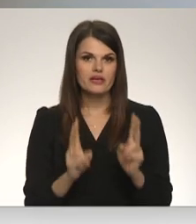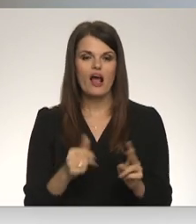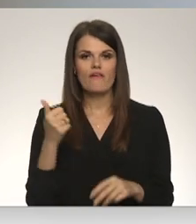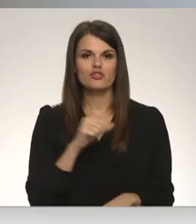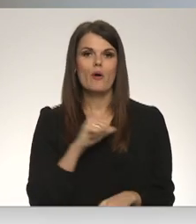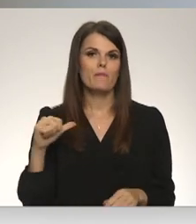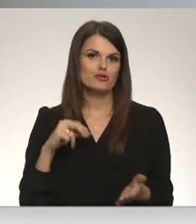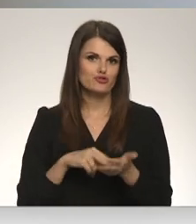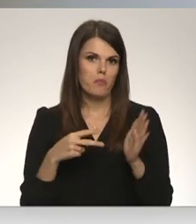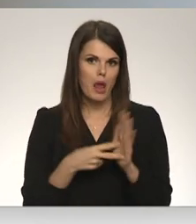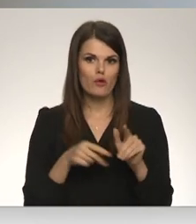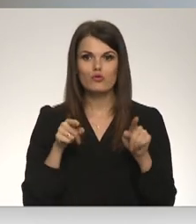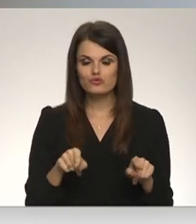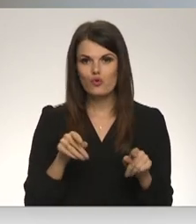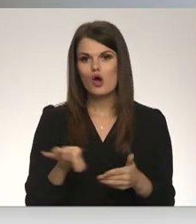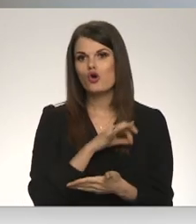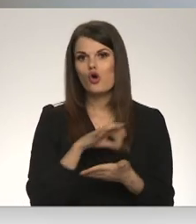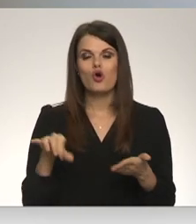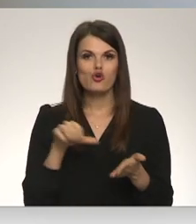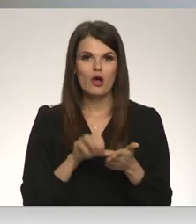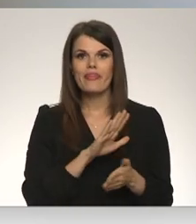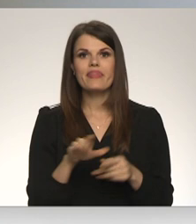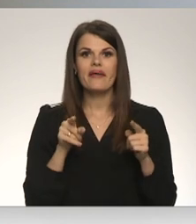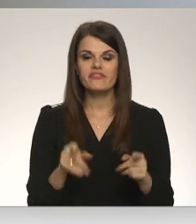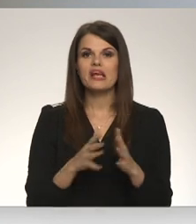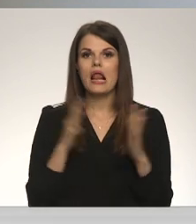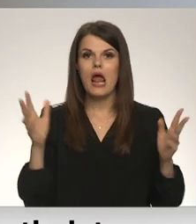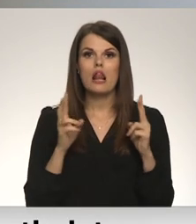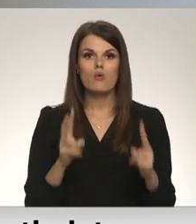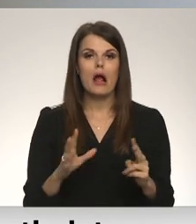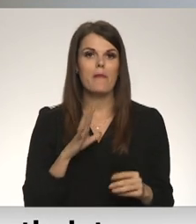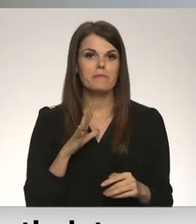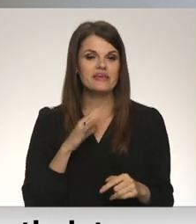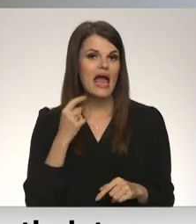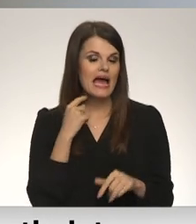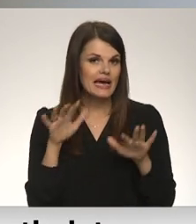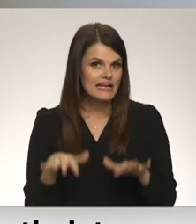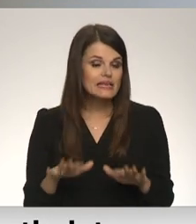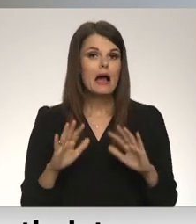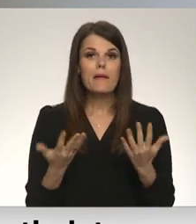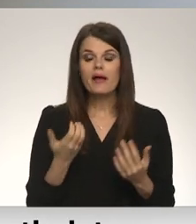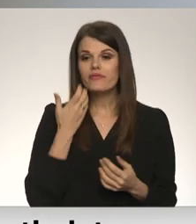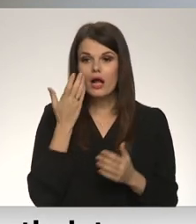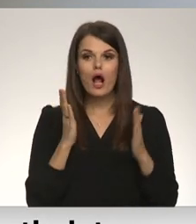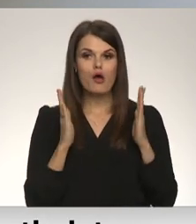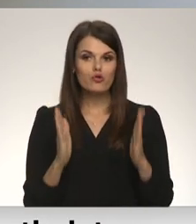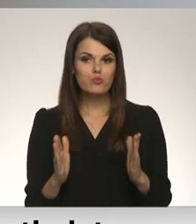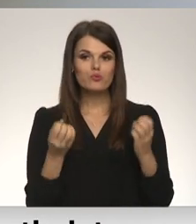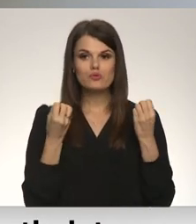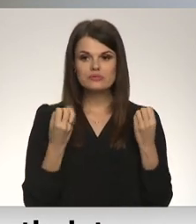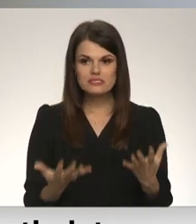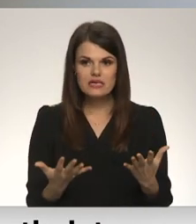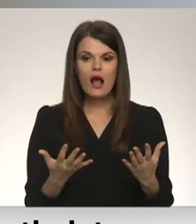paši plāno šādu koncertu, netika vērienīgu kā mūsējo. Bet ko līdz būs skaidrība